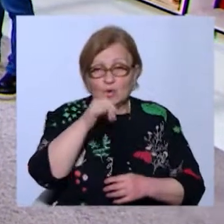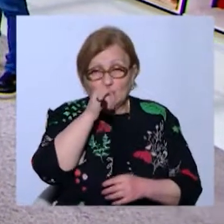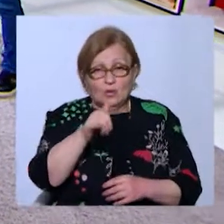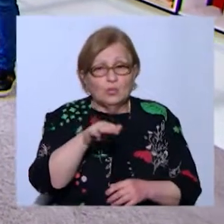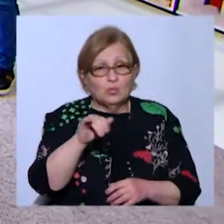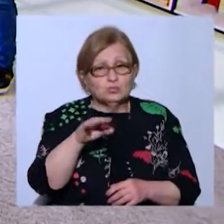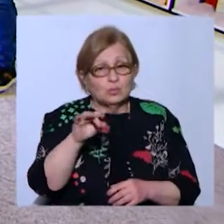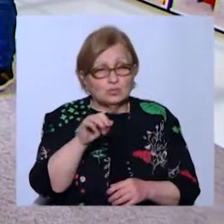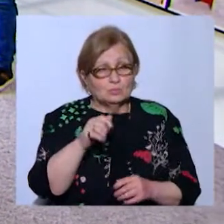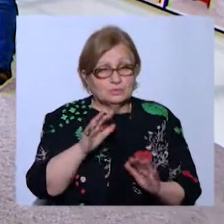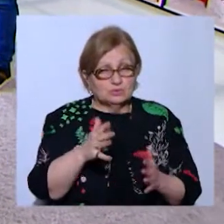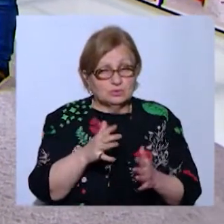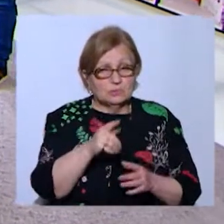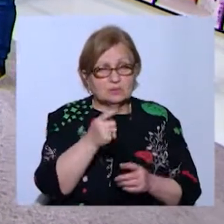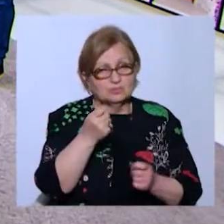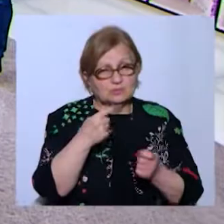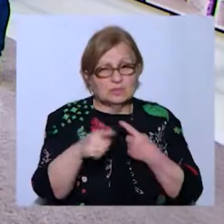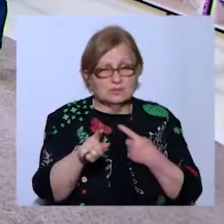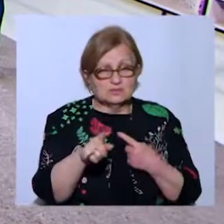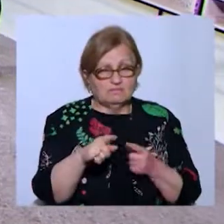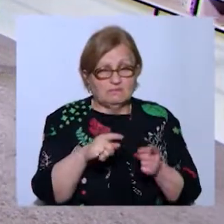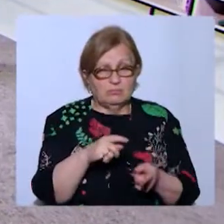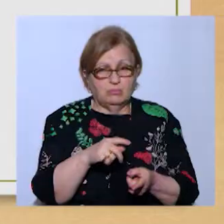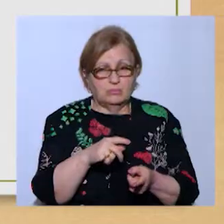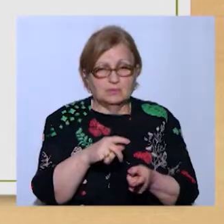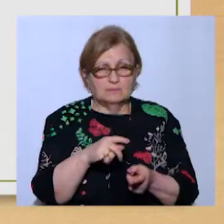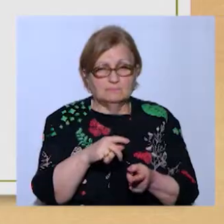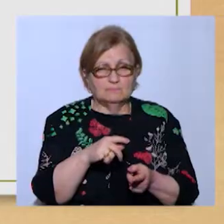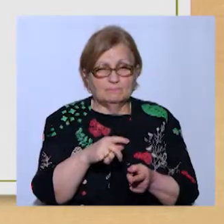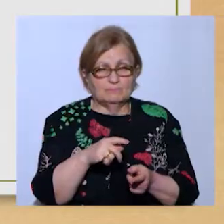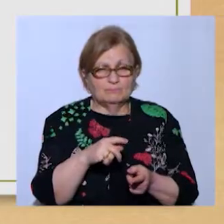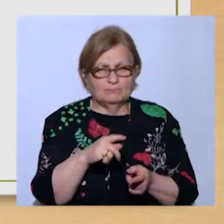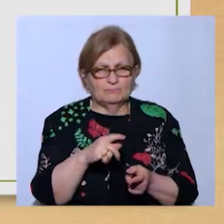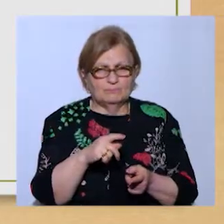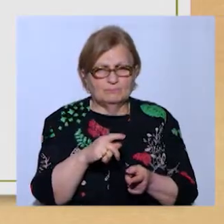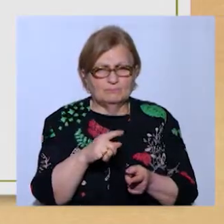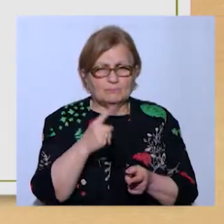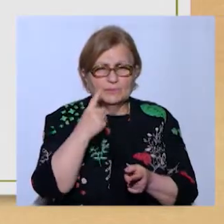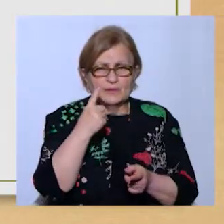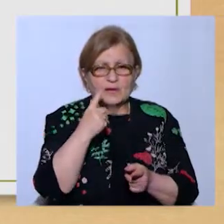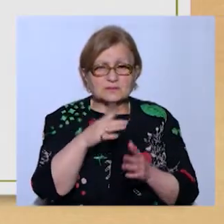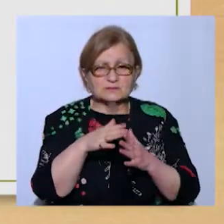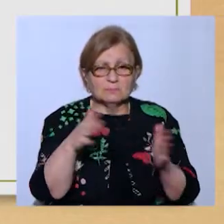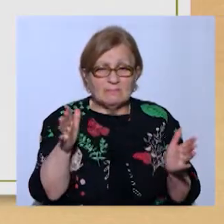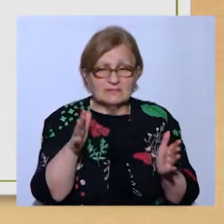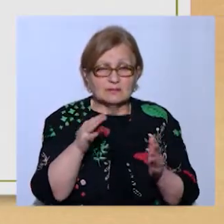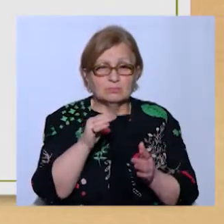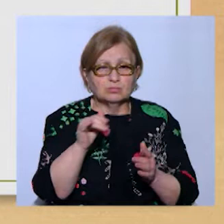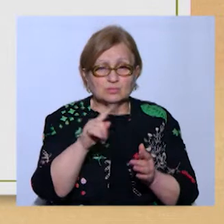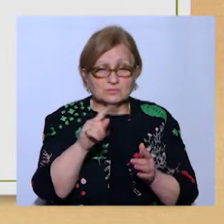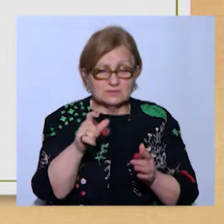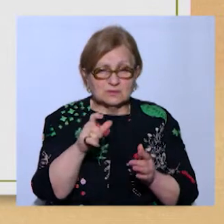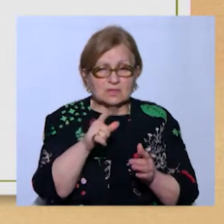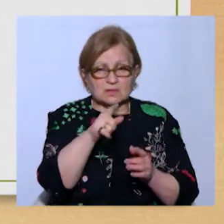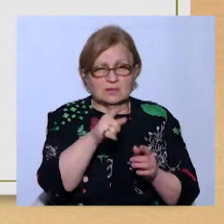შემთხვევაში ცირედით განსხვავებულად არის საქმე. 1-ზე მეტი ფუძის შემთხვევაში თუ